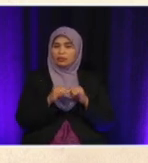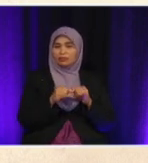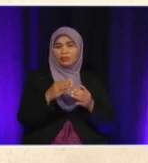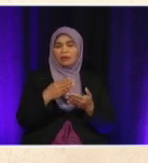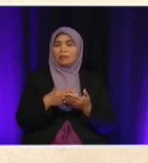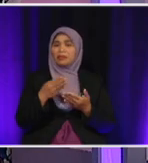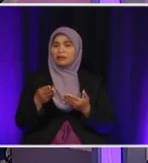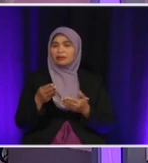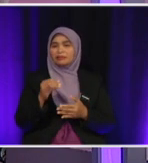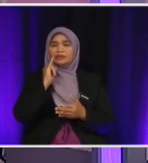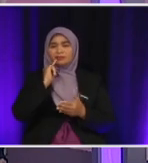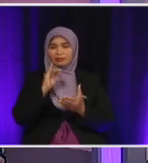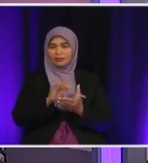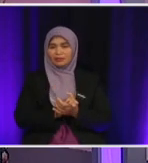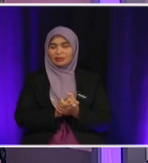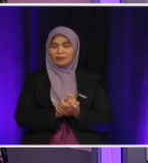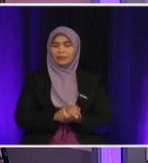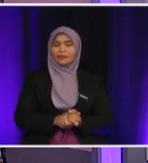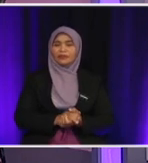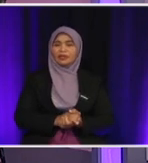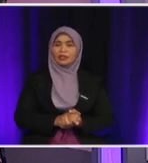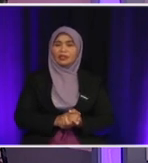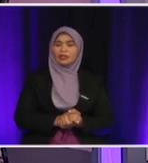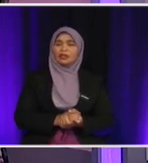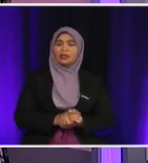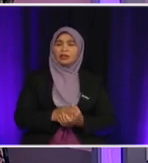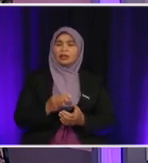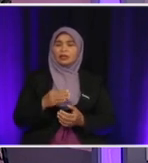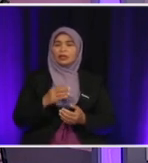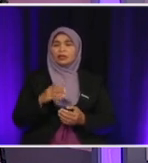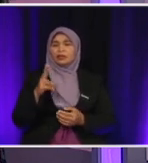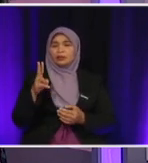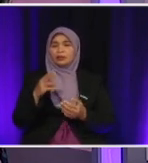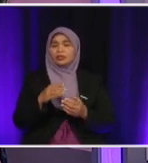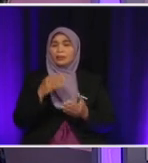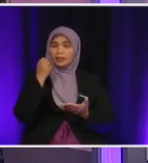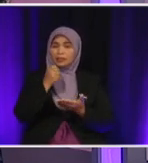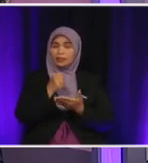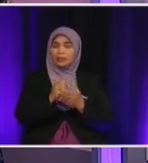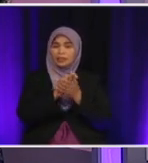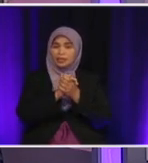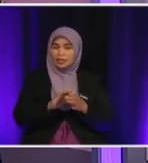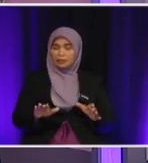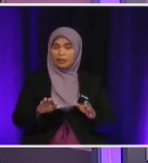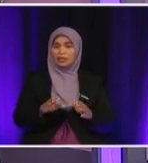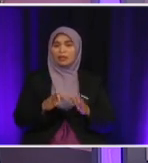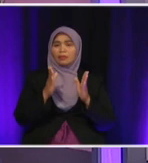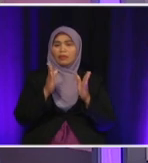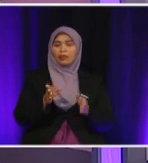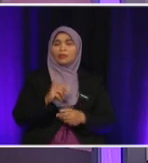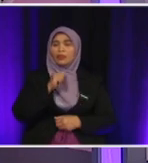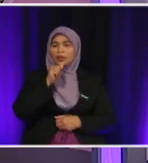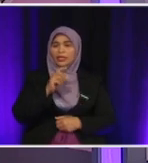kita lihat pula dari aspek yang kedua yaitu menjamin keselamatan kaum bukan Islam